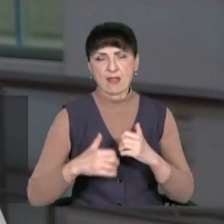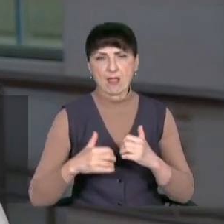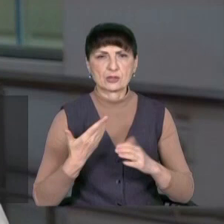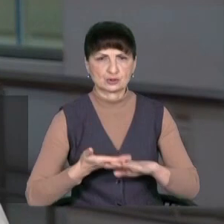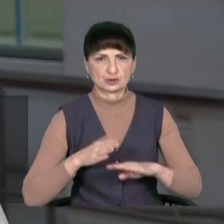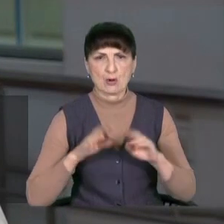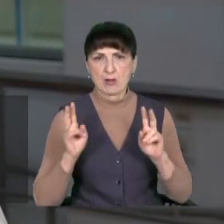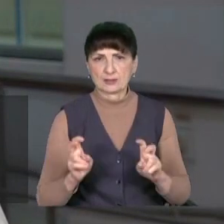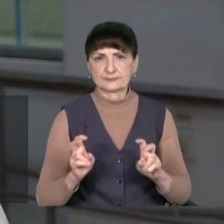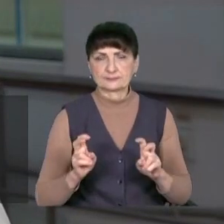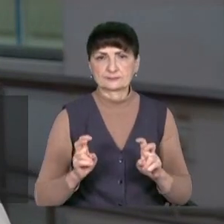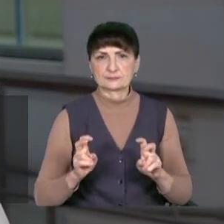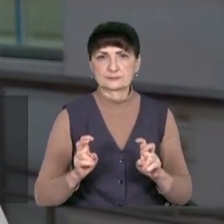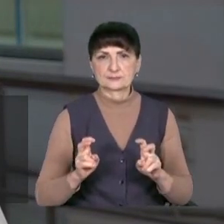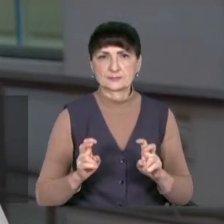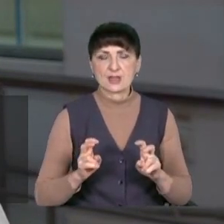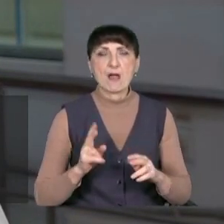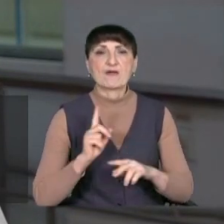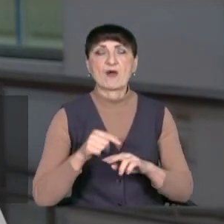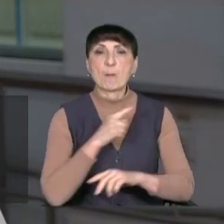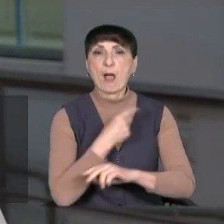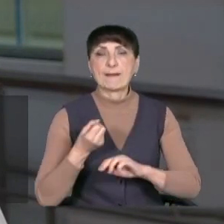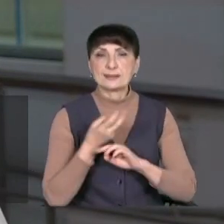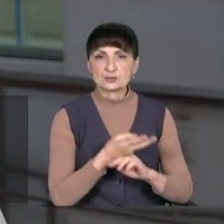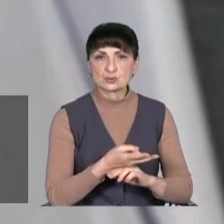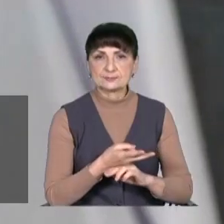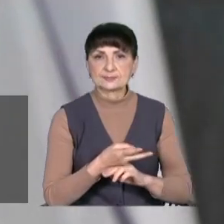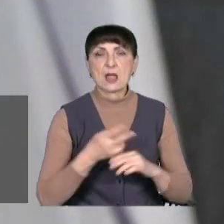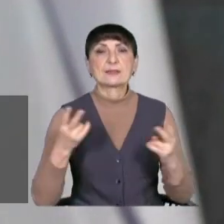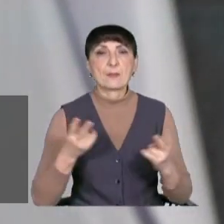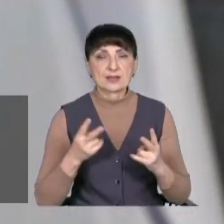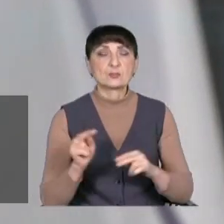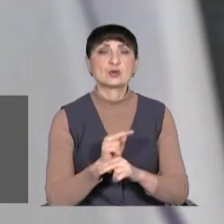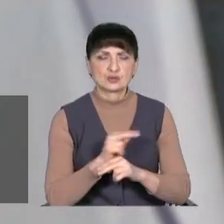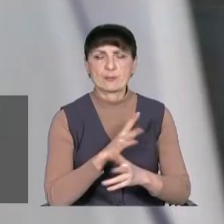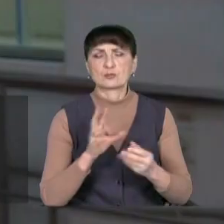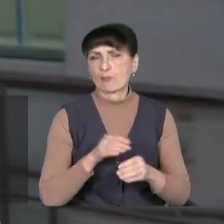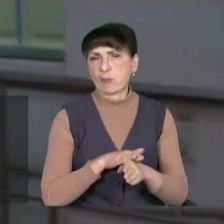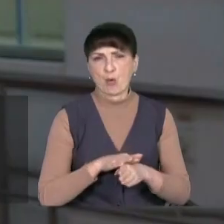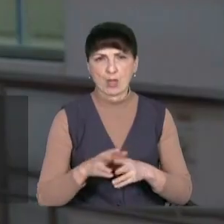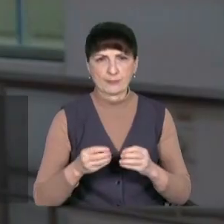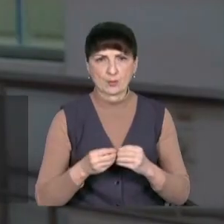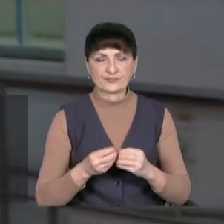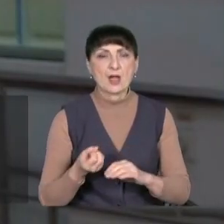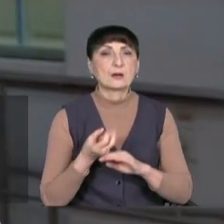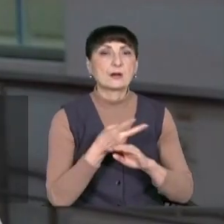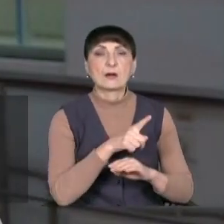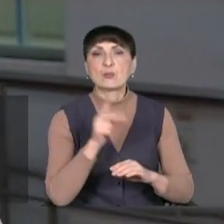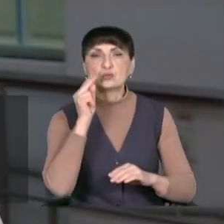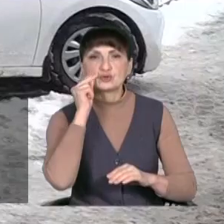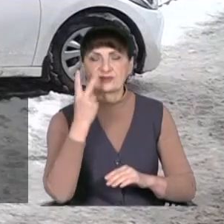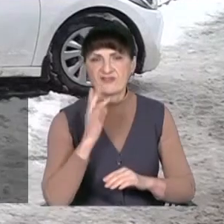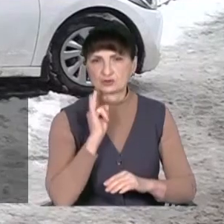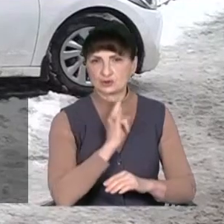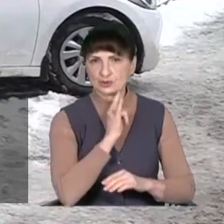тяжести. В клинике получают необходимое лечение в полном объеме. Из госпитализированных один мужчина, двое